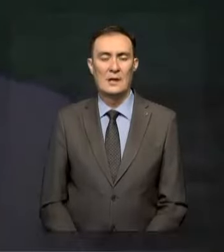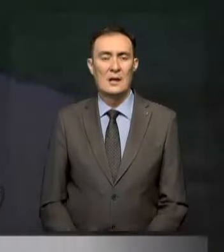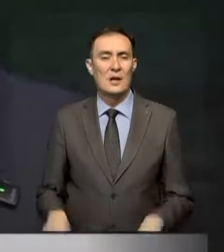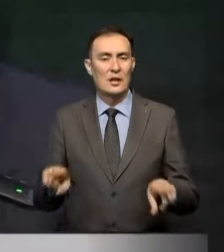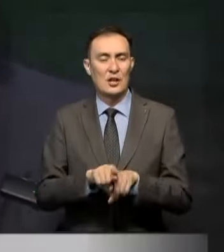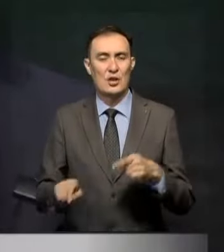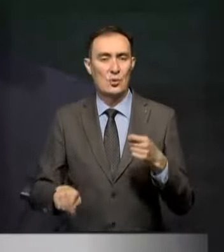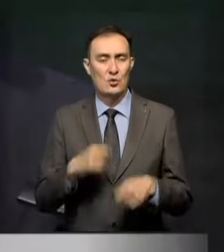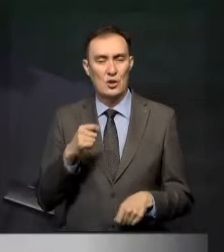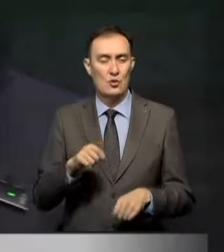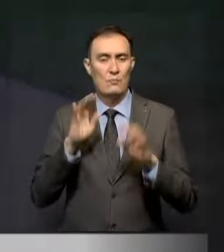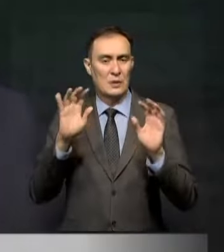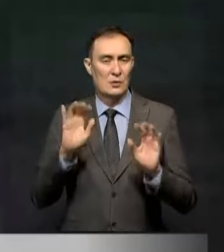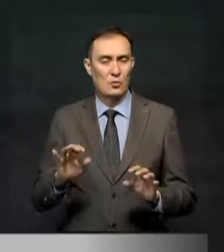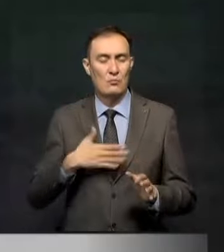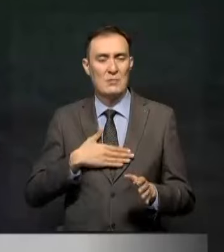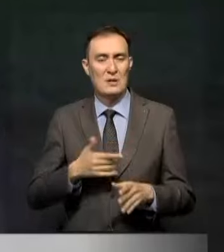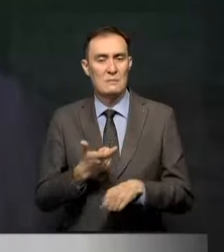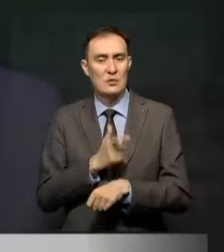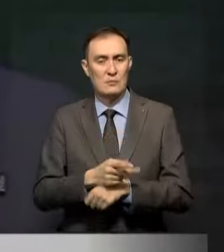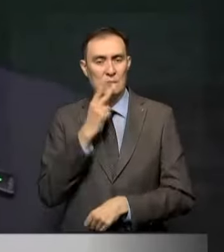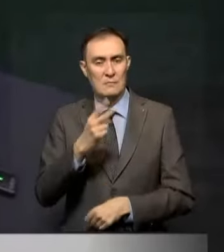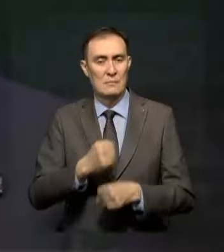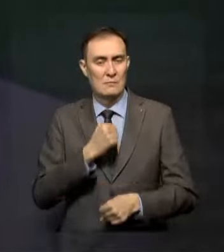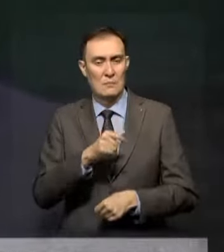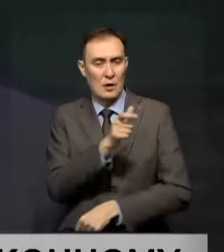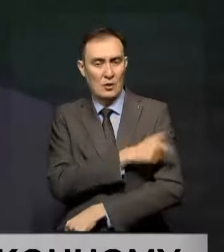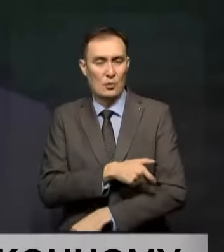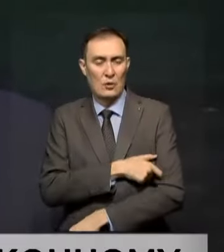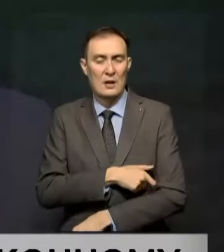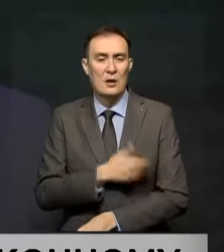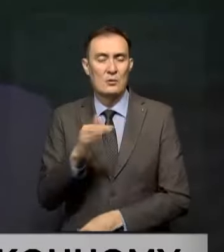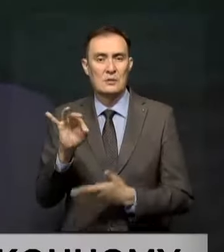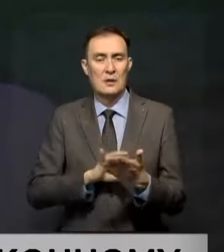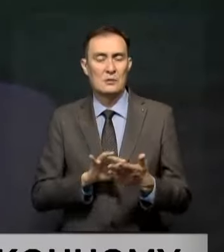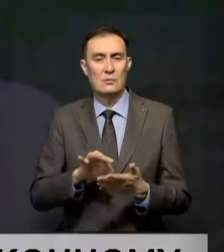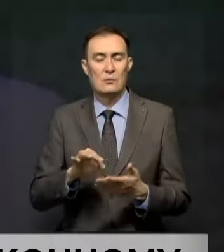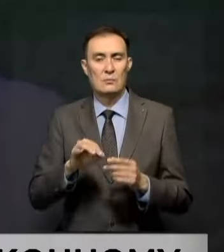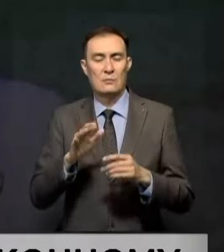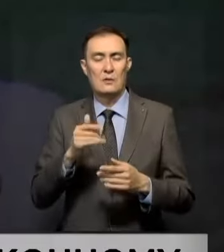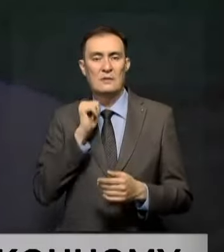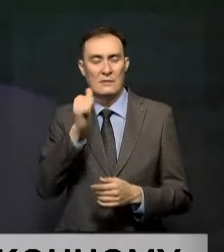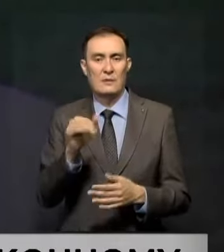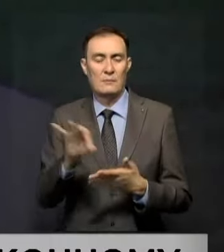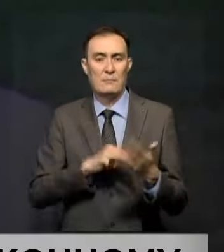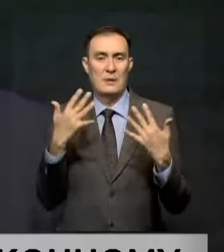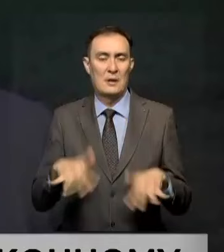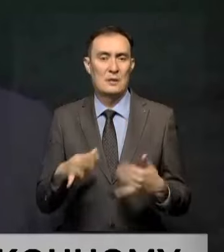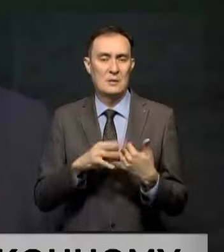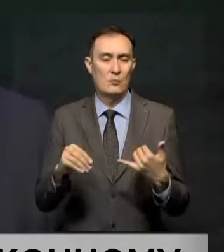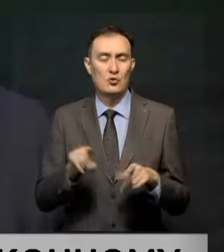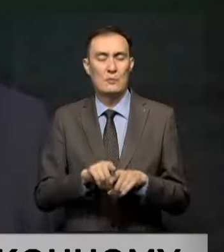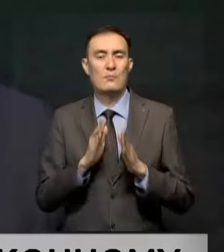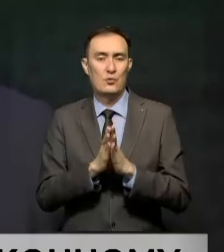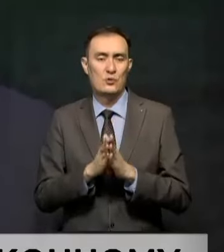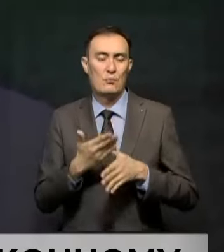Подобные нарушения законодательства мы берем на особый контроль. Землепользователь в один миг проснулся без земли и просит от комиссии Жер Аманате